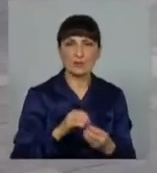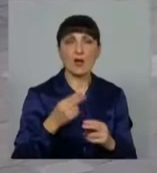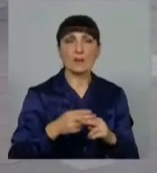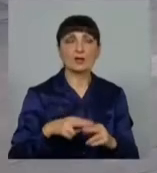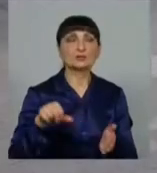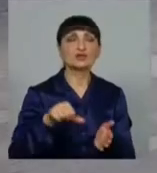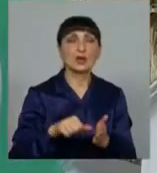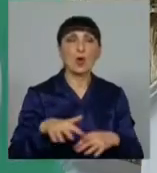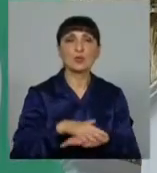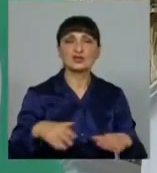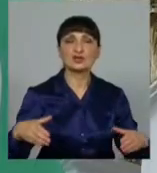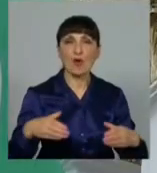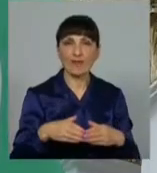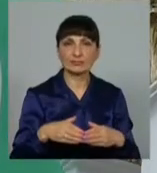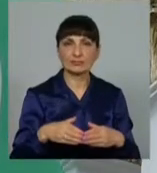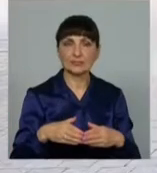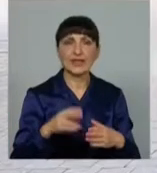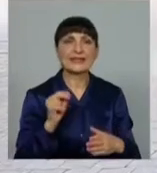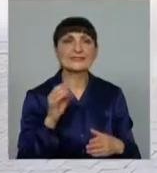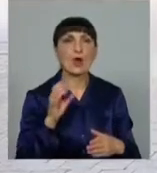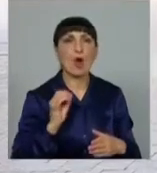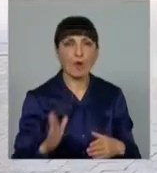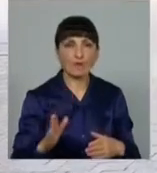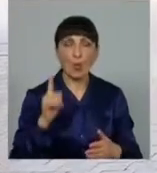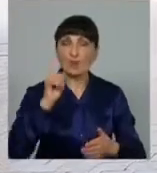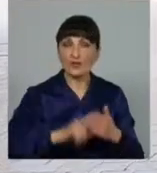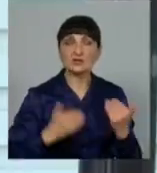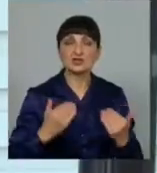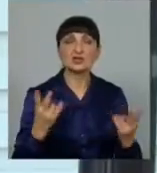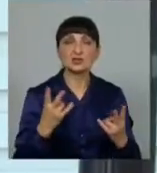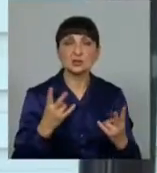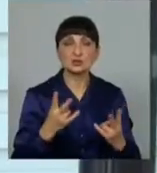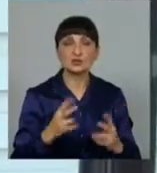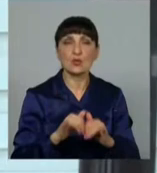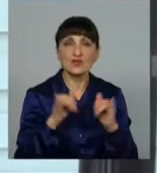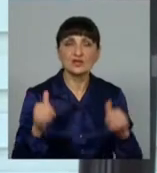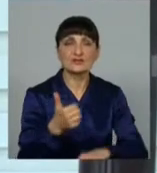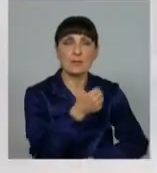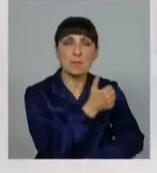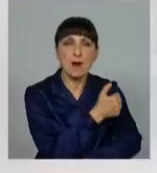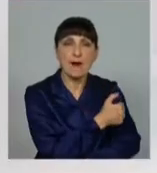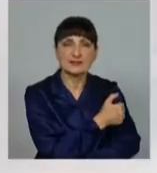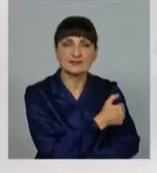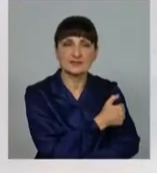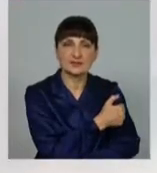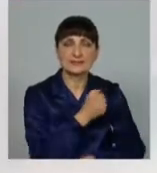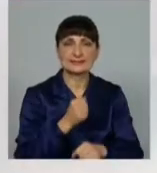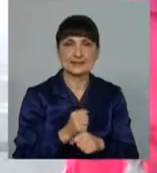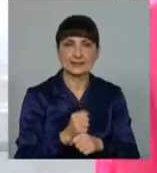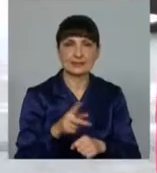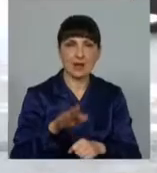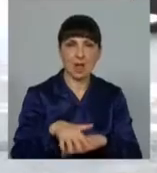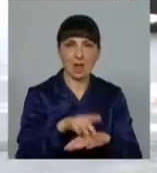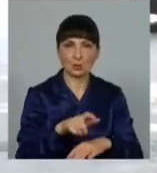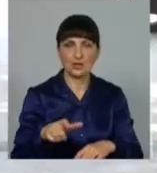член общественного совета Алматы Бекнур Кисиков уверен, сейчас нужно предельно наращивать темпы массовой иммунизации населения. В